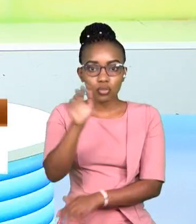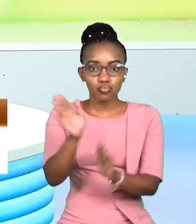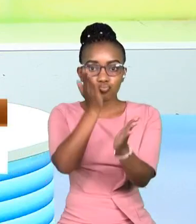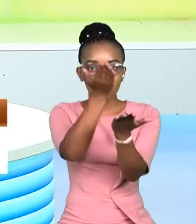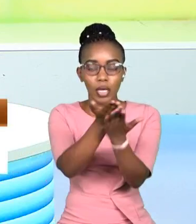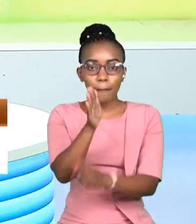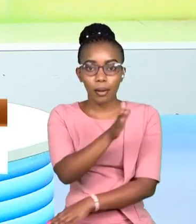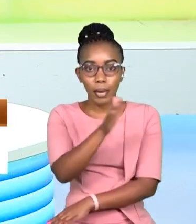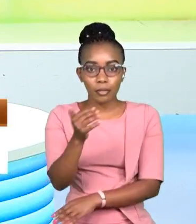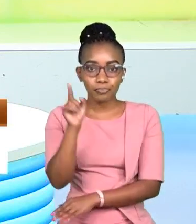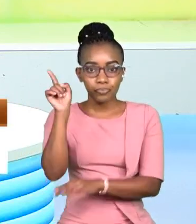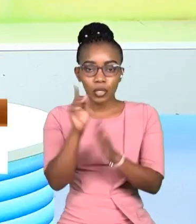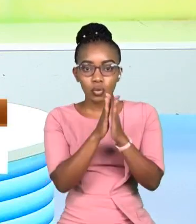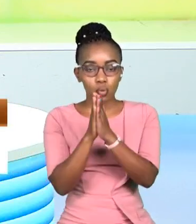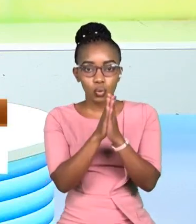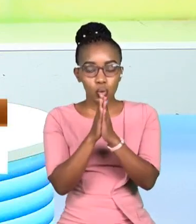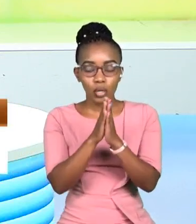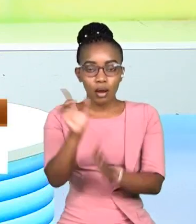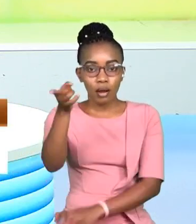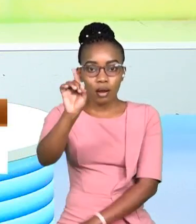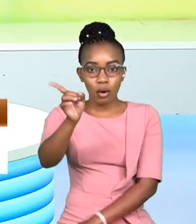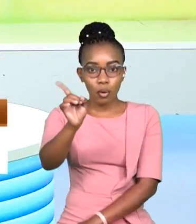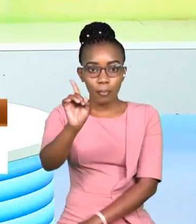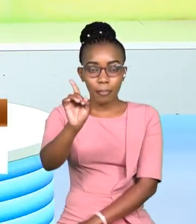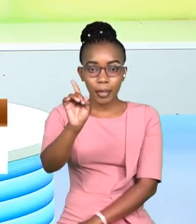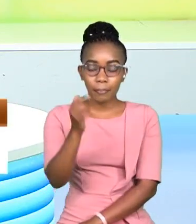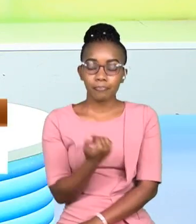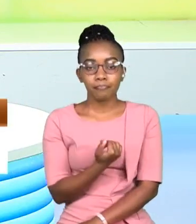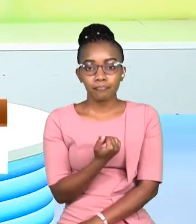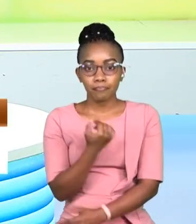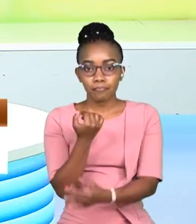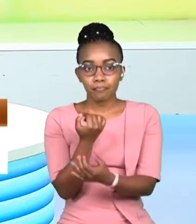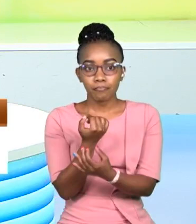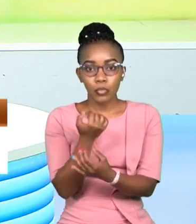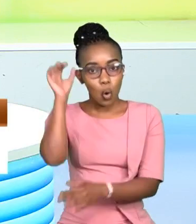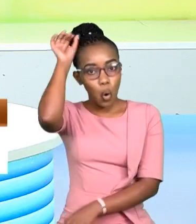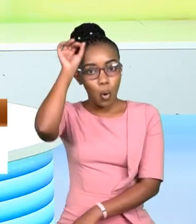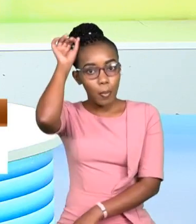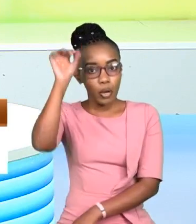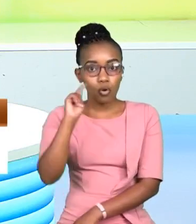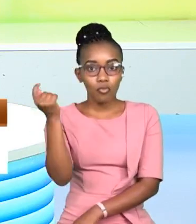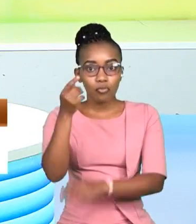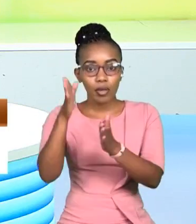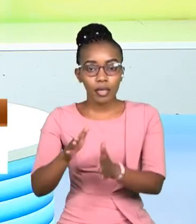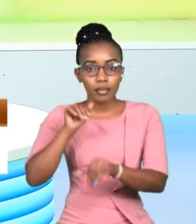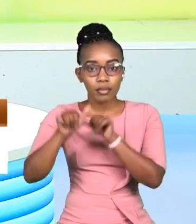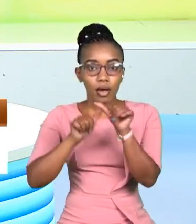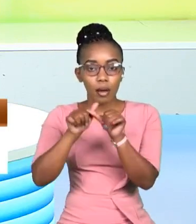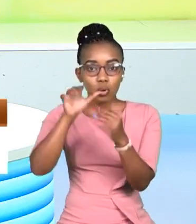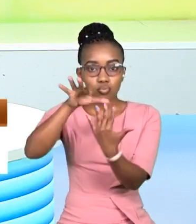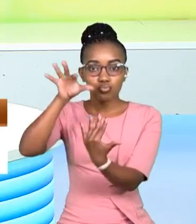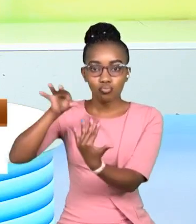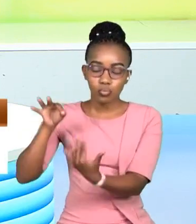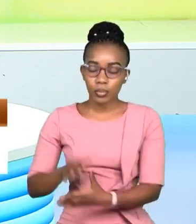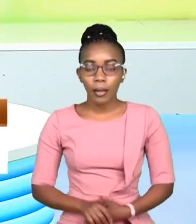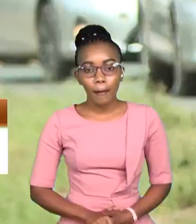bungeni. Caroline Tsuma hapo jijini na yupo jijini Nairobi na kutupa maoni kamili ya Wakenya kuhusiana na uteuzi huu. Tsuma,